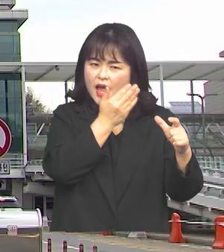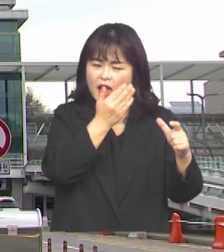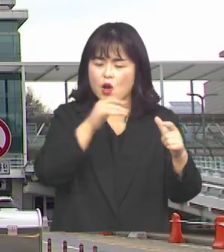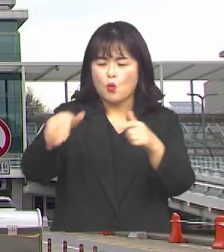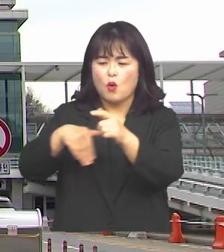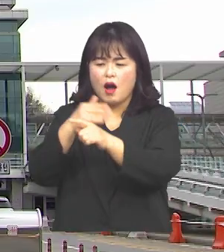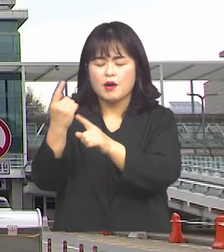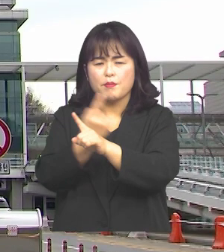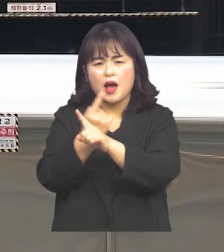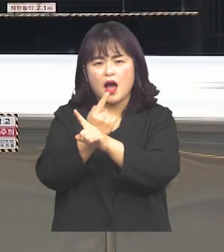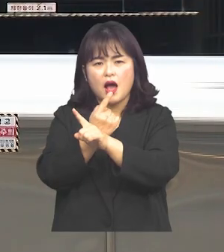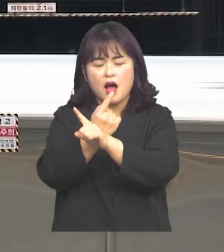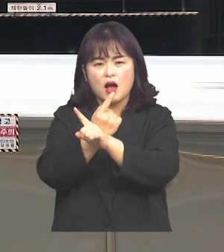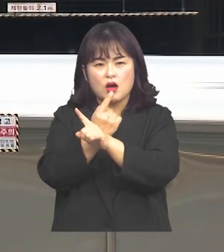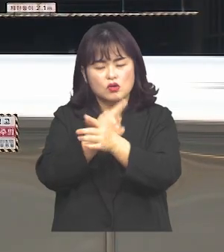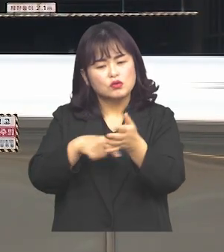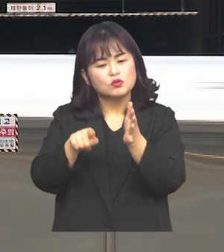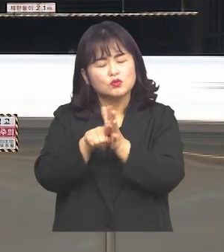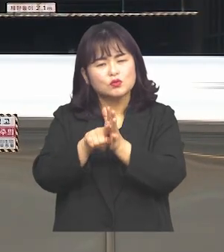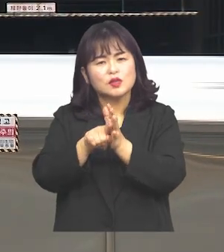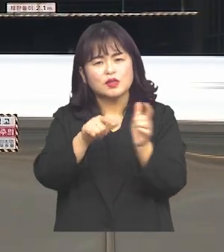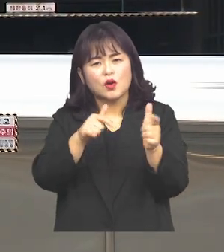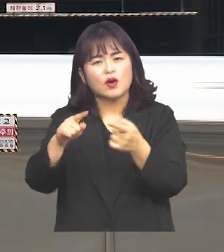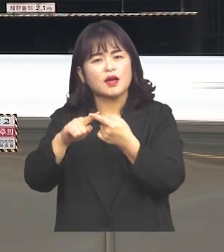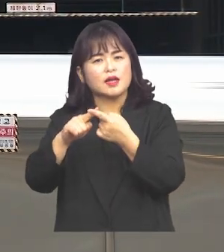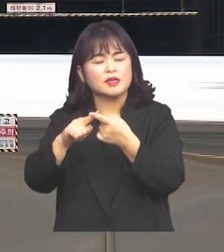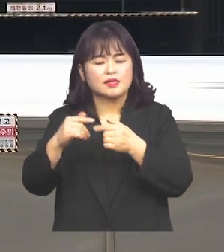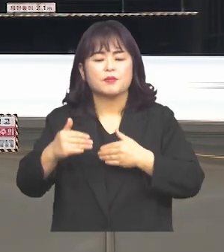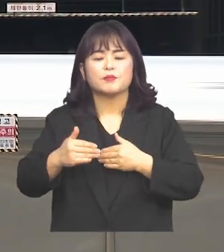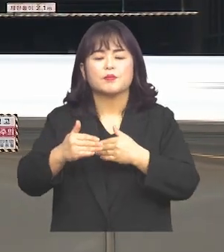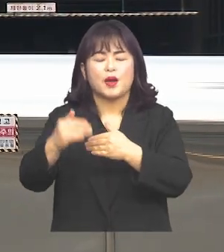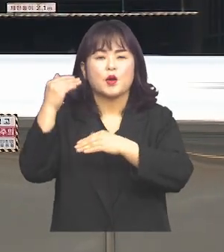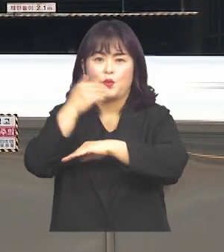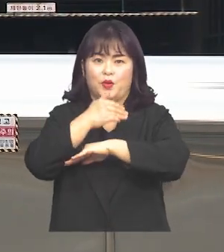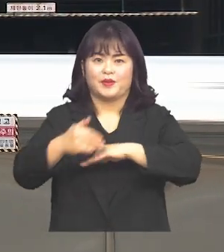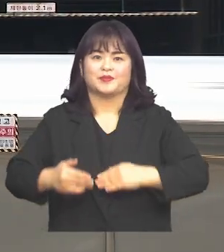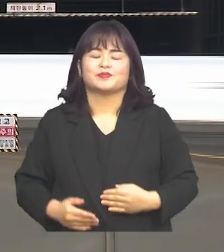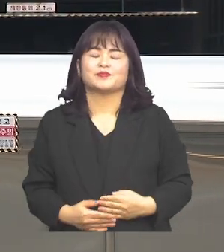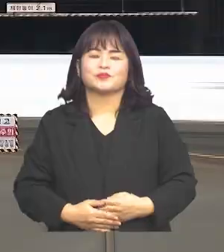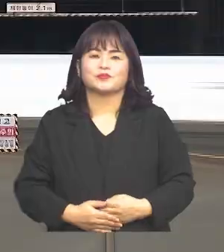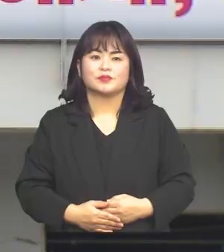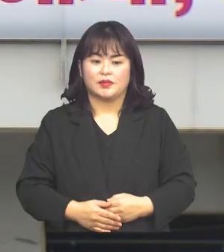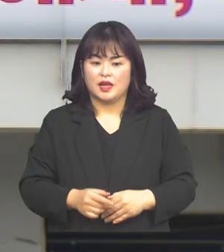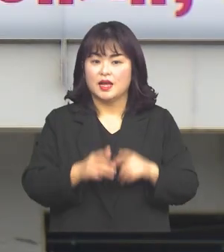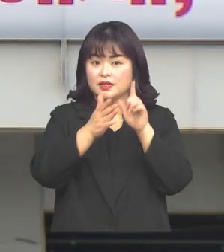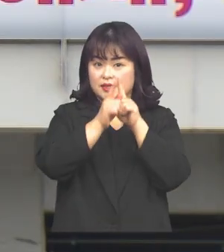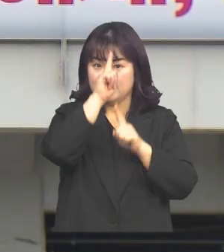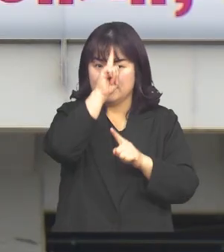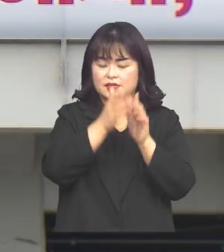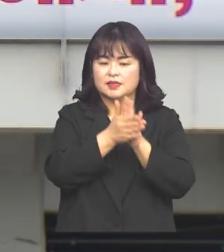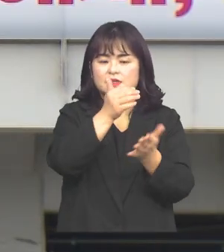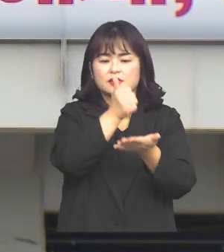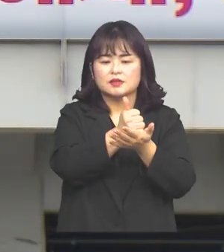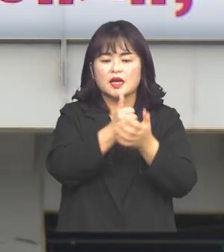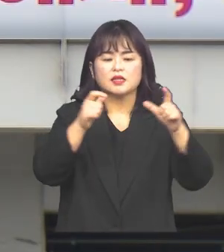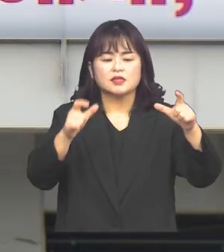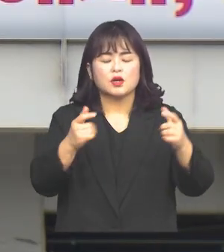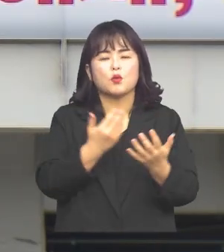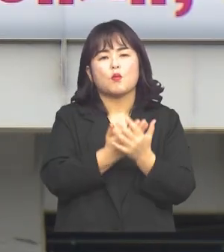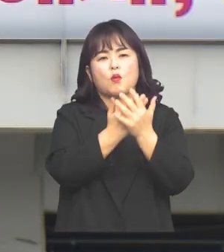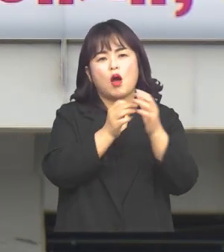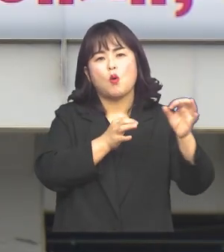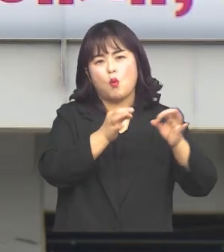수질과 환경을 안정적으로 관리하기 위해 다각적인 대책을 마련해 나갈 방침입니다. 이 시장은 지역